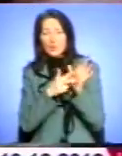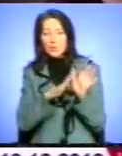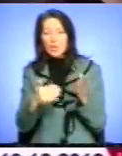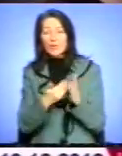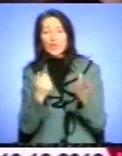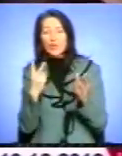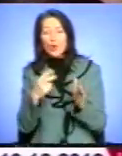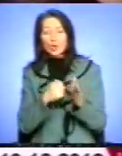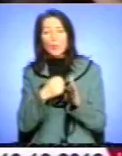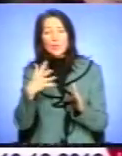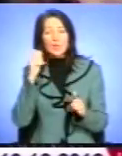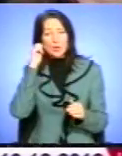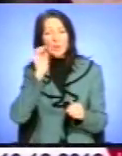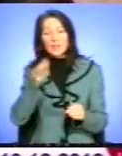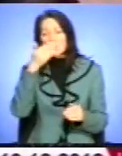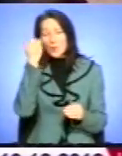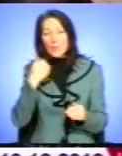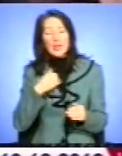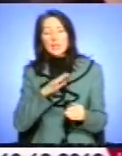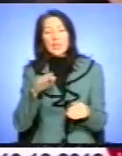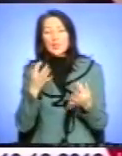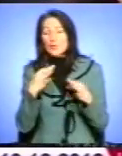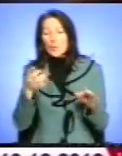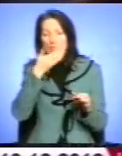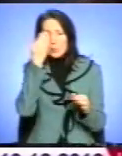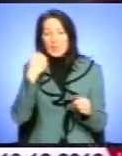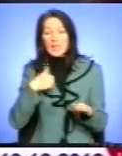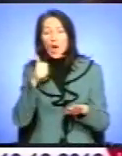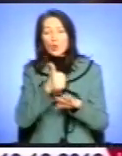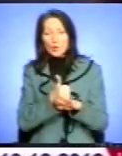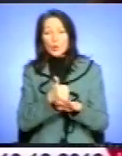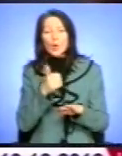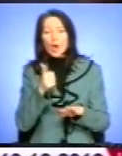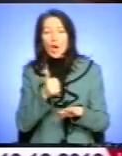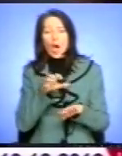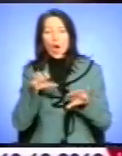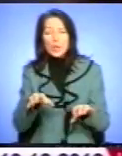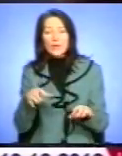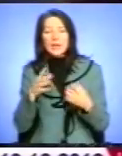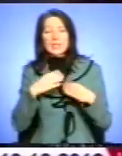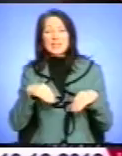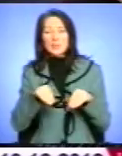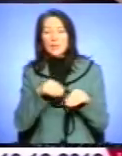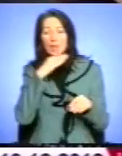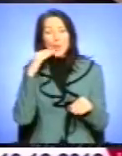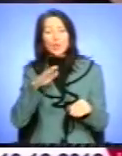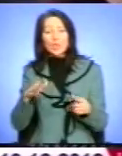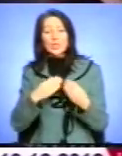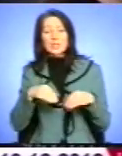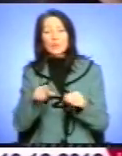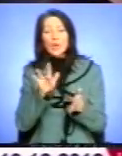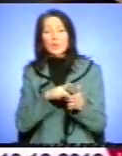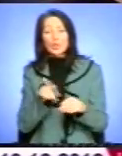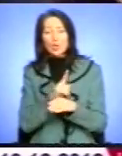років. Не забувай, тому що ми не даємося забуватися. Я очолюю, я є голова спілки багатодітних сімей по місту Тернополю. У нас